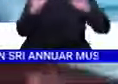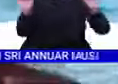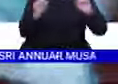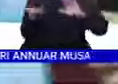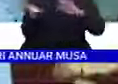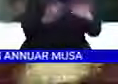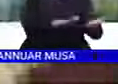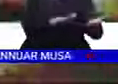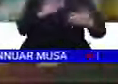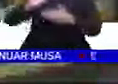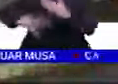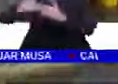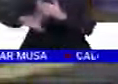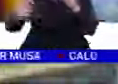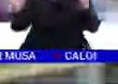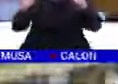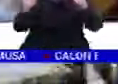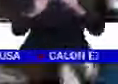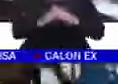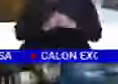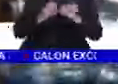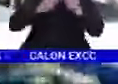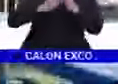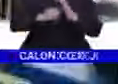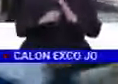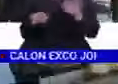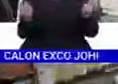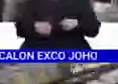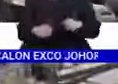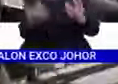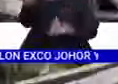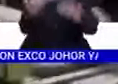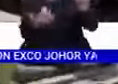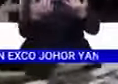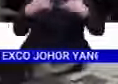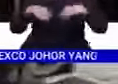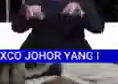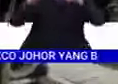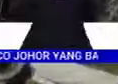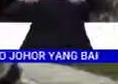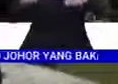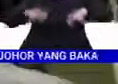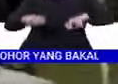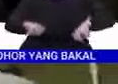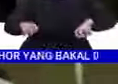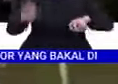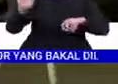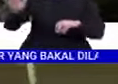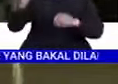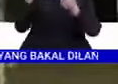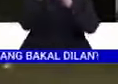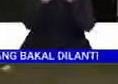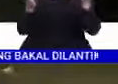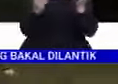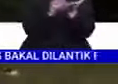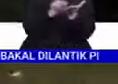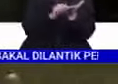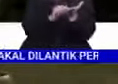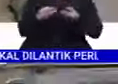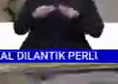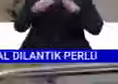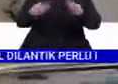kematangan jiwa dan kecelakaan dilaporkan Puncak kejadian masih di siasat Beliau berkata demikian ketika ditemui media pada